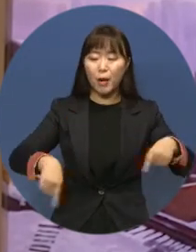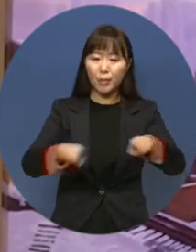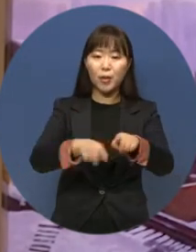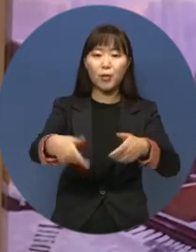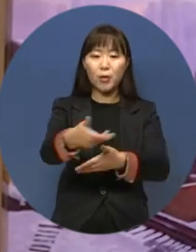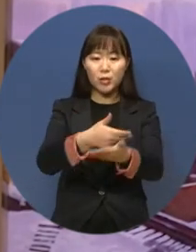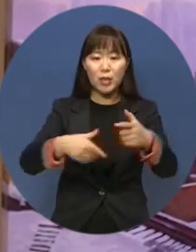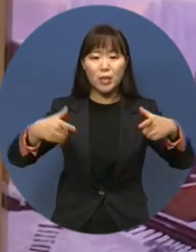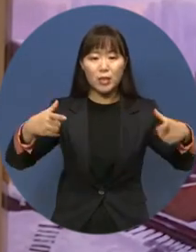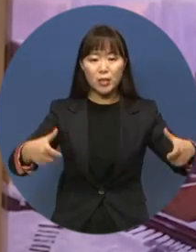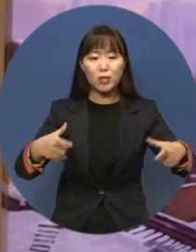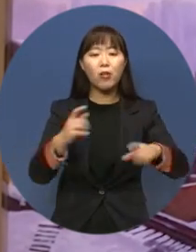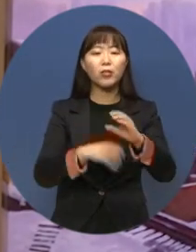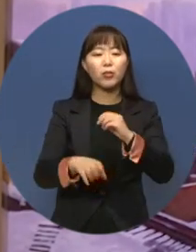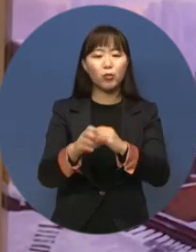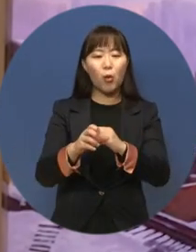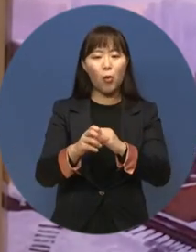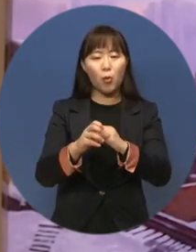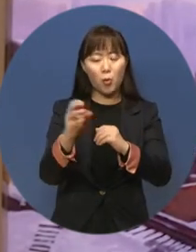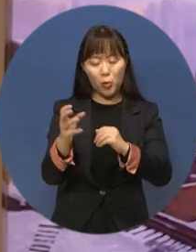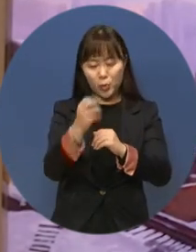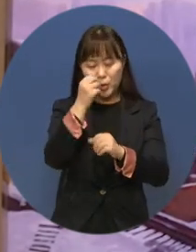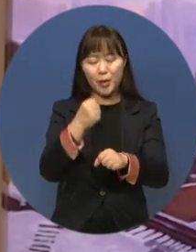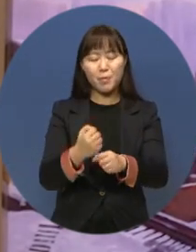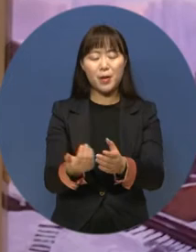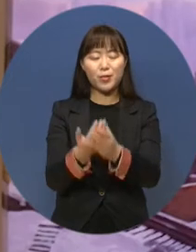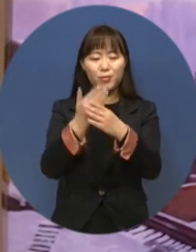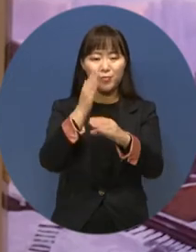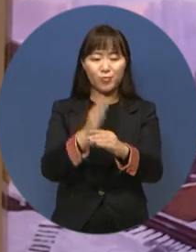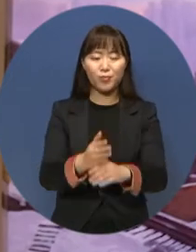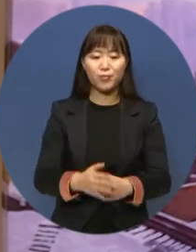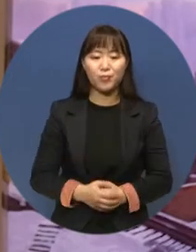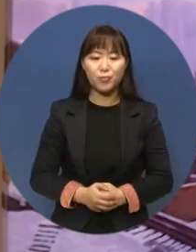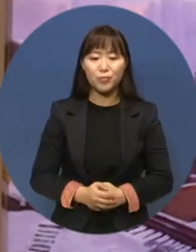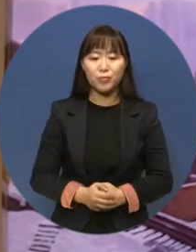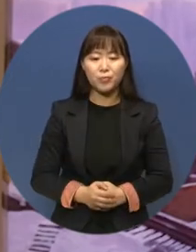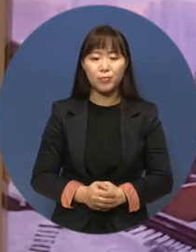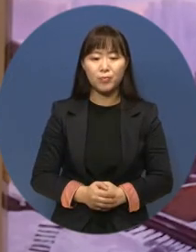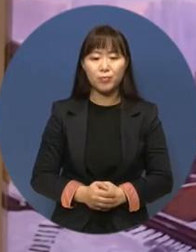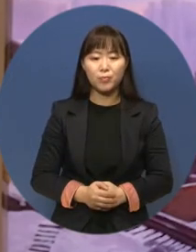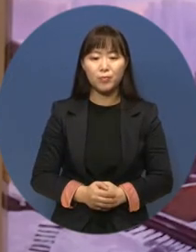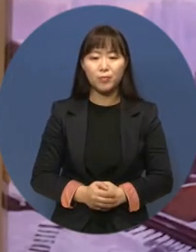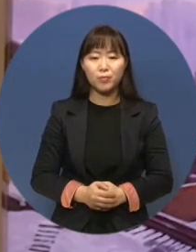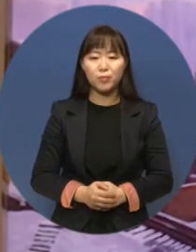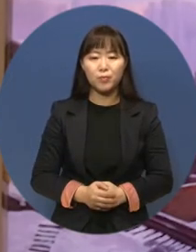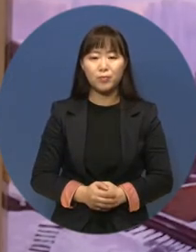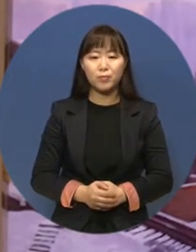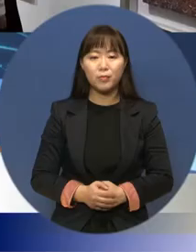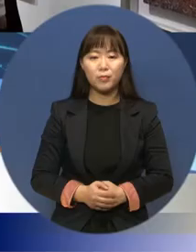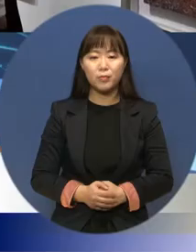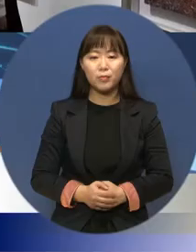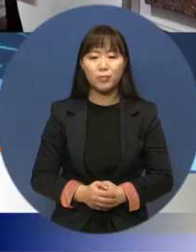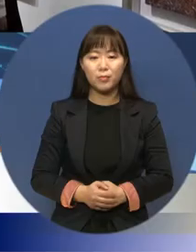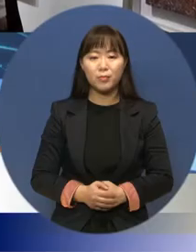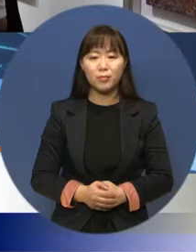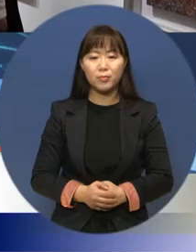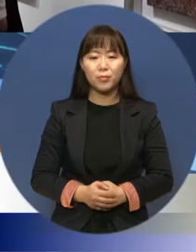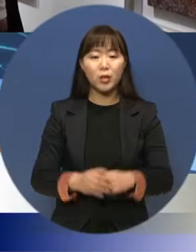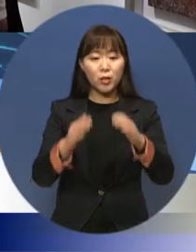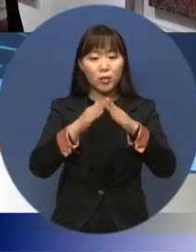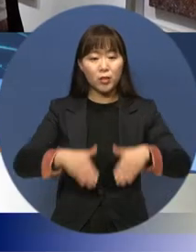공유함으로써 지역의 품격을 향상시키고 있습니다. 지금까지 복지TV 전북방송 정하영이었습니다.